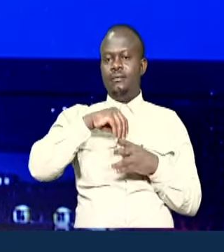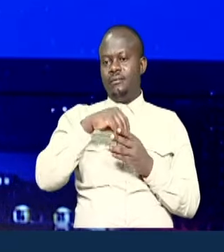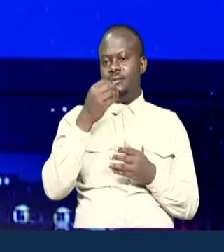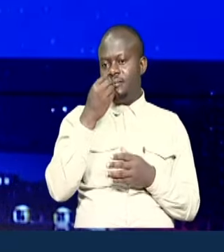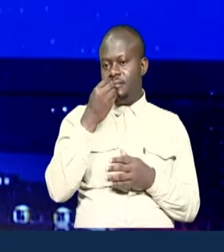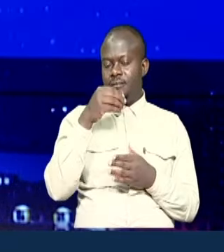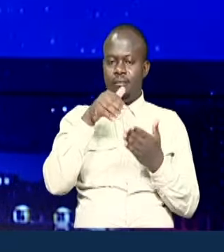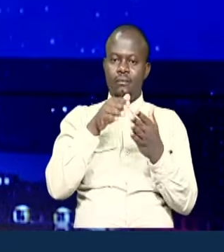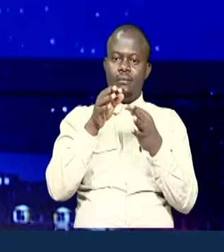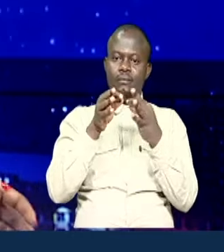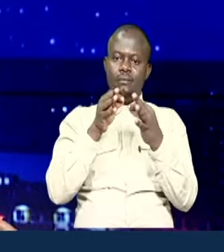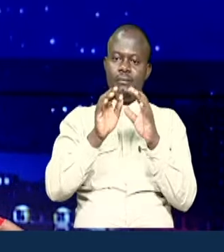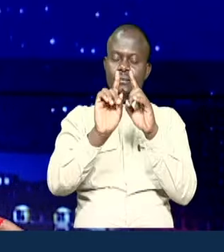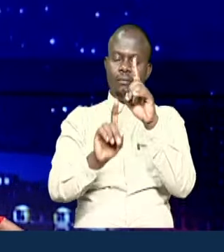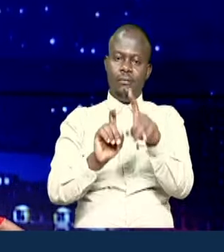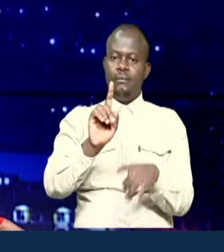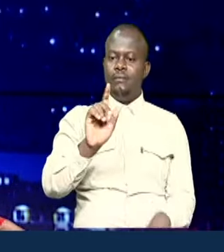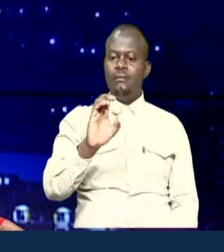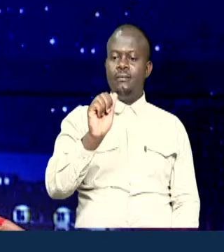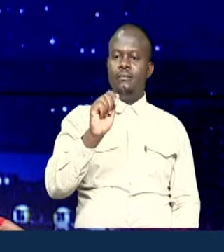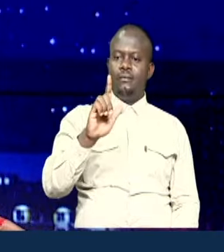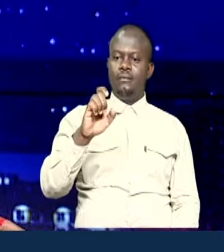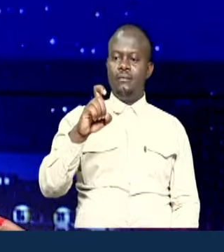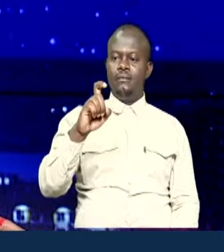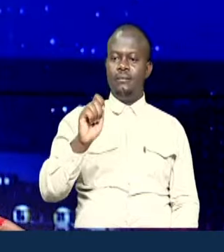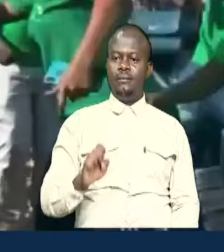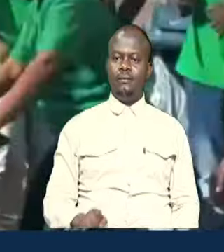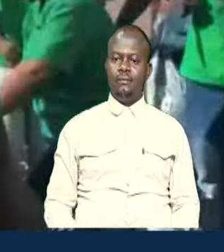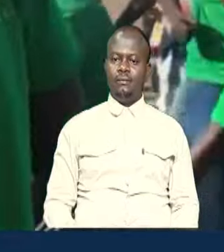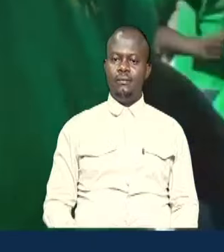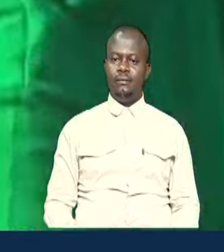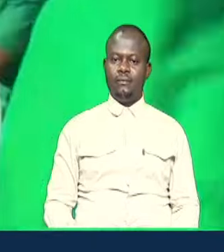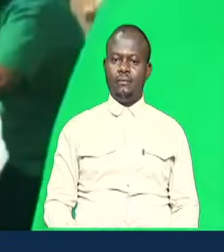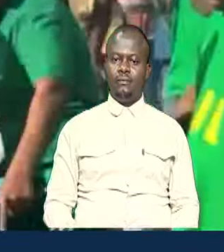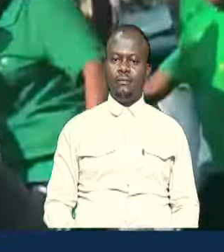Reka inkuru tuyibaze mugenzi wacu Calix Kaberuka.